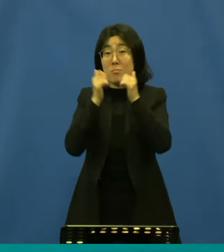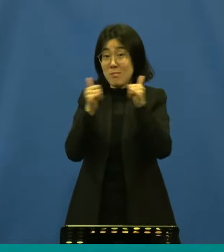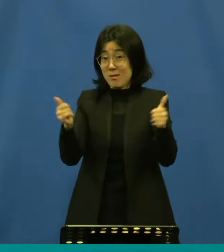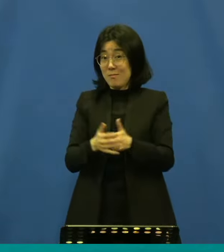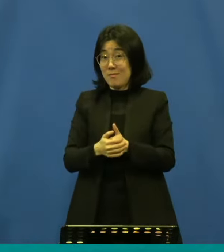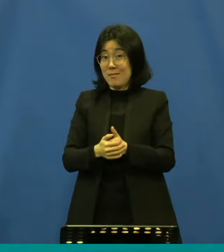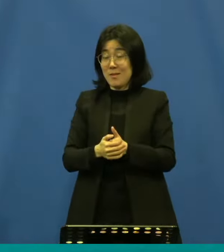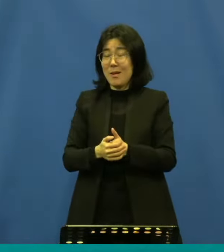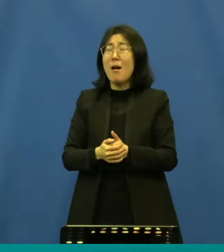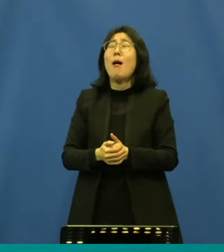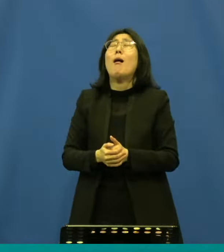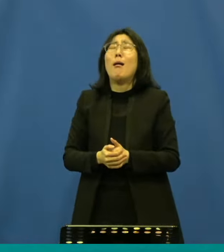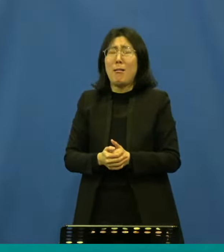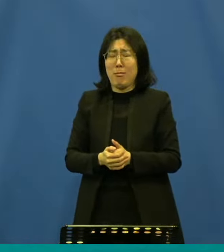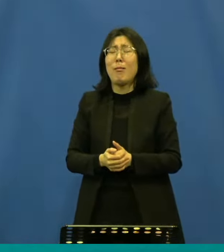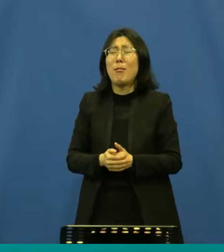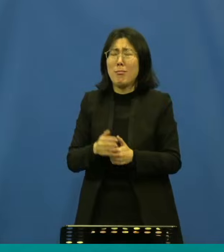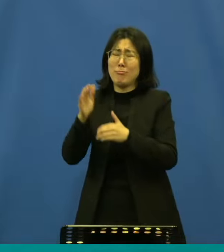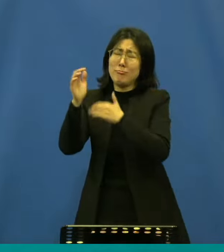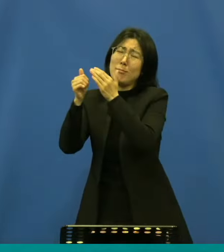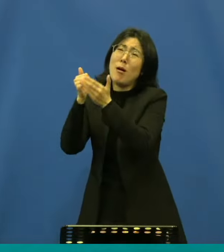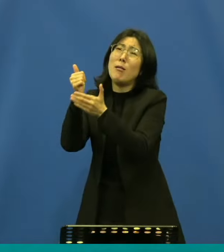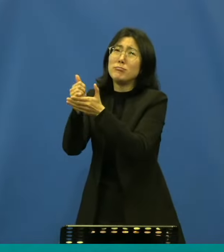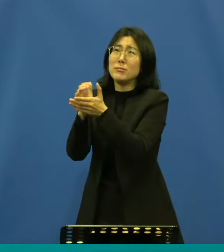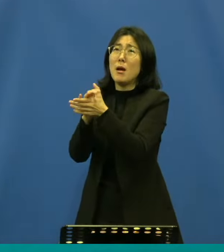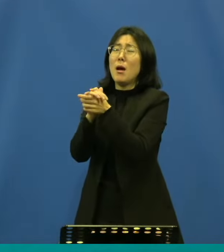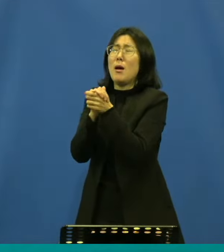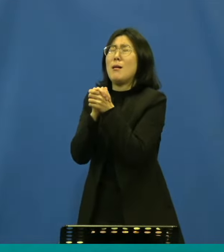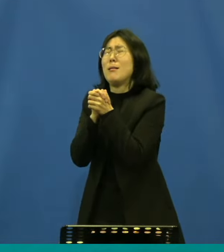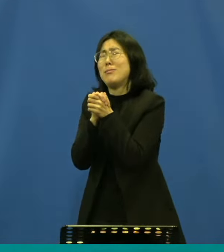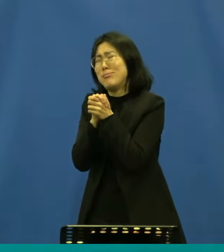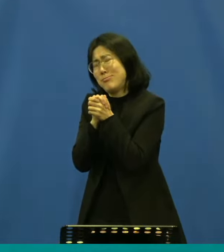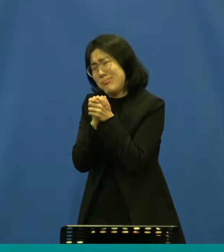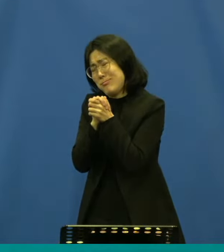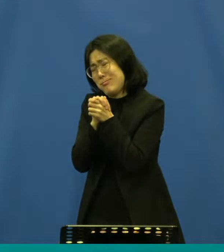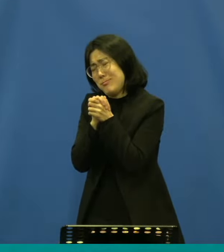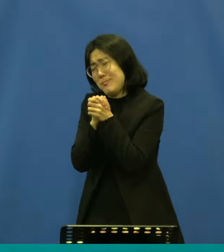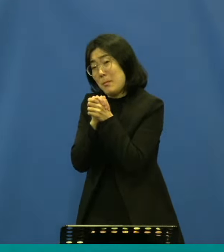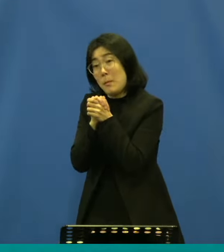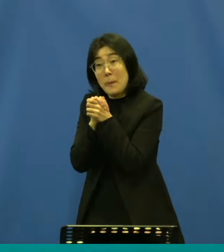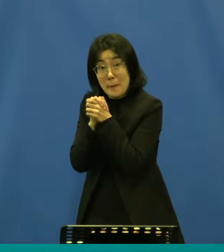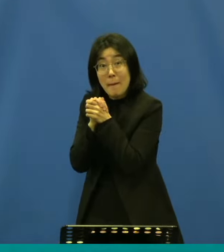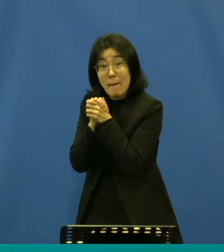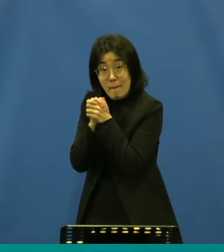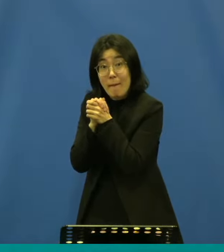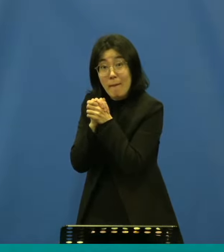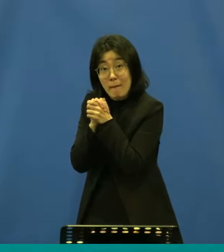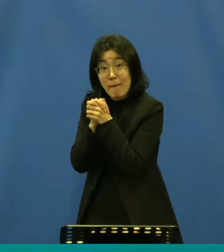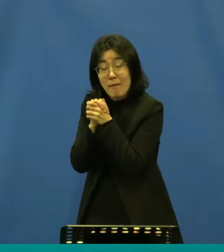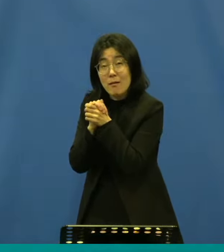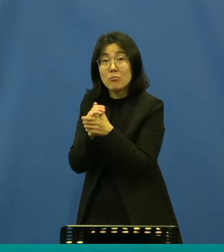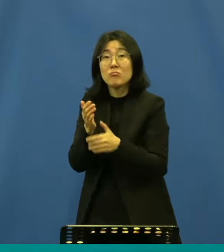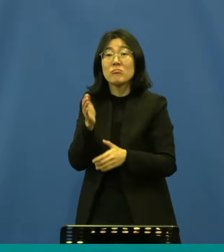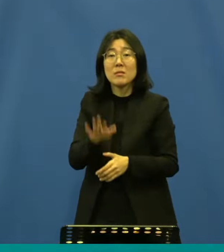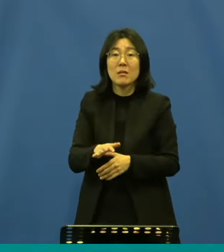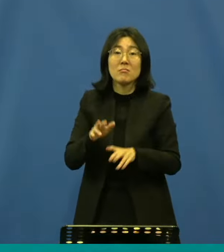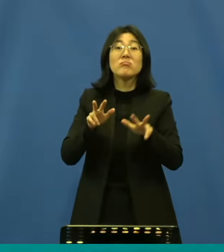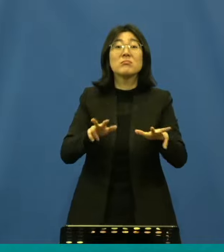사명을 가지고 헌신을 했던 그 선지자에 대한 어떤 기대치가 있는 거예요. 그런데 그게 무너져 내리는